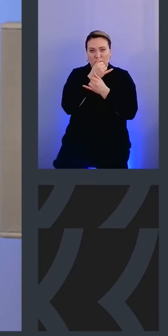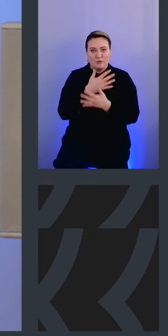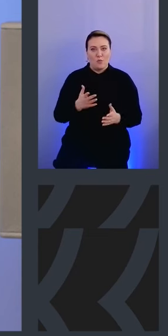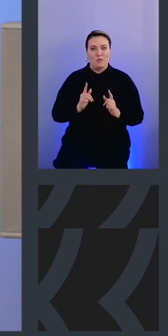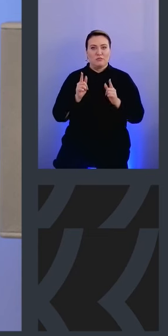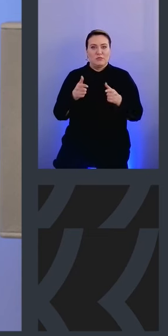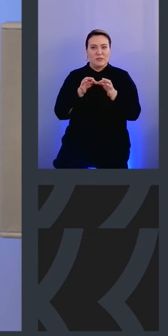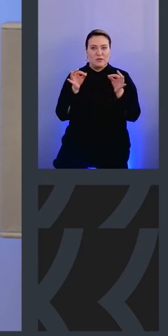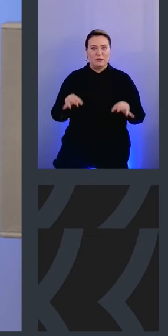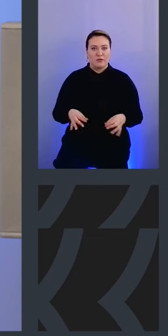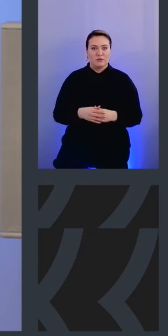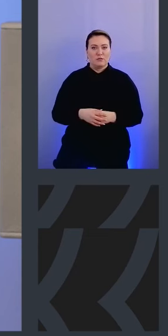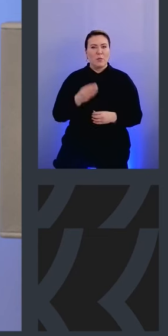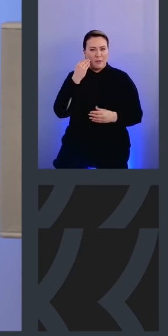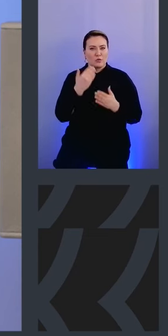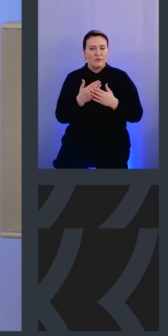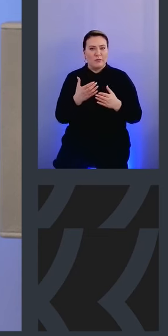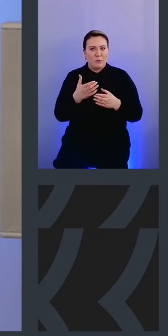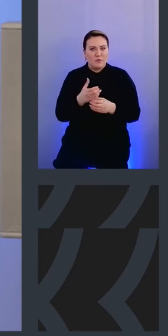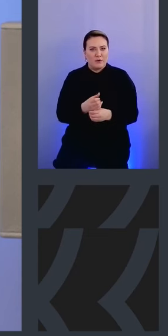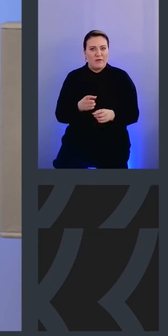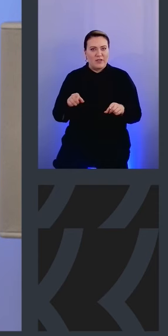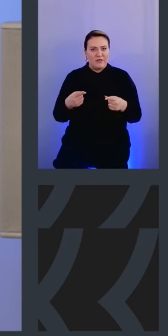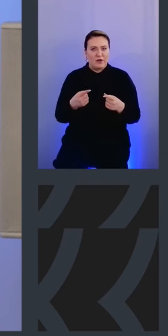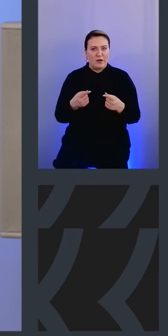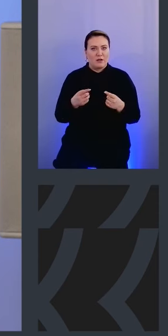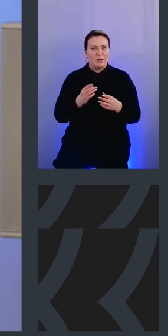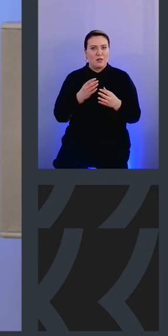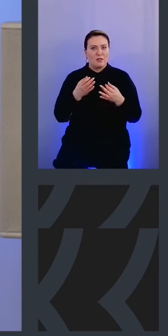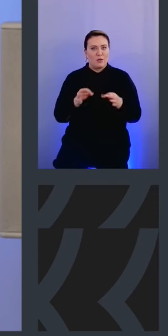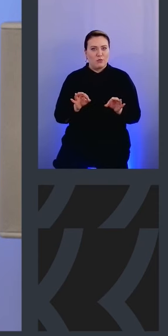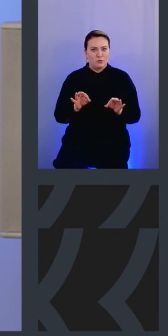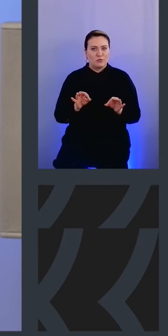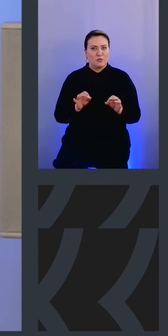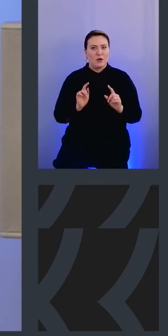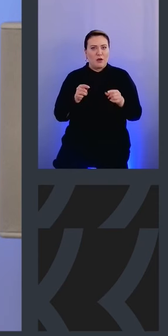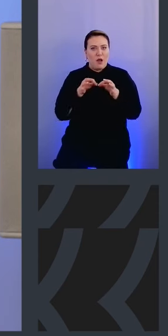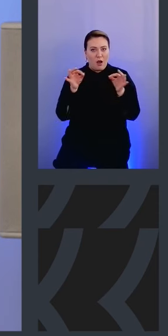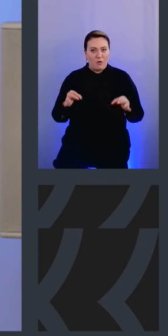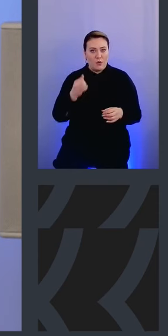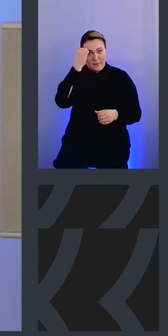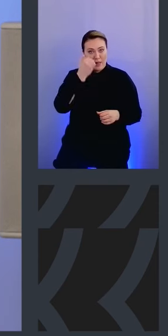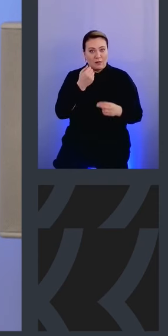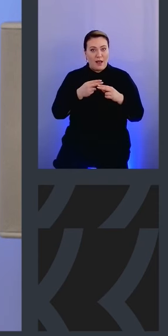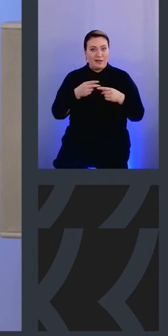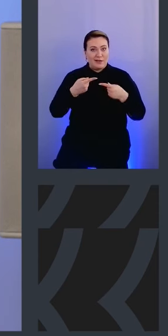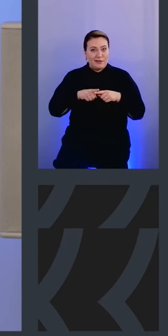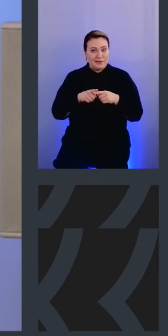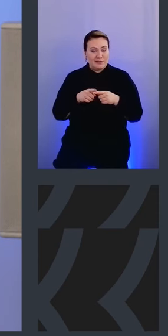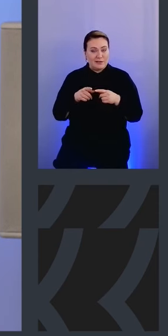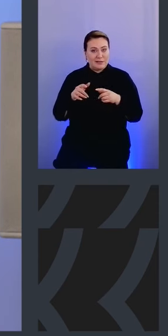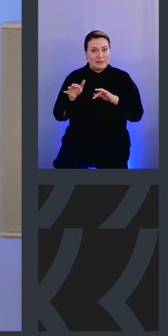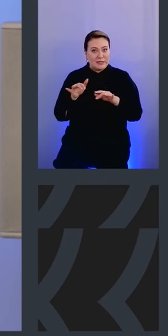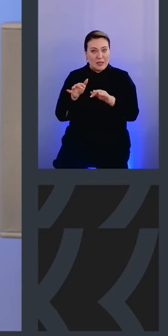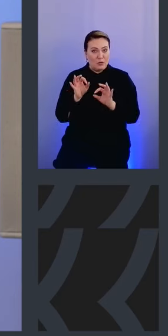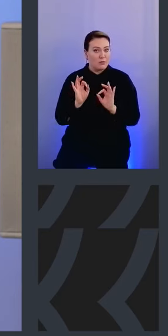есть, по сути, вы прям резко сократили количество восстановления, ну, как бы, запросов на восстановление доступа благодаря этой технологии? Смотри, у нас